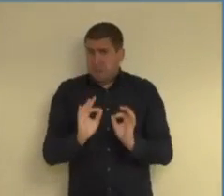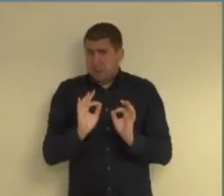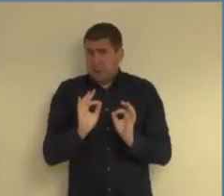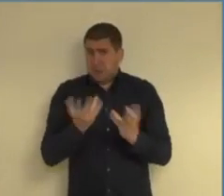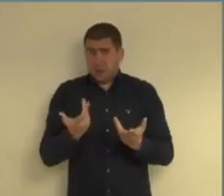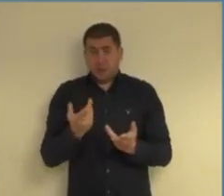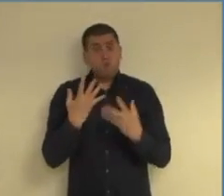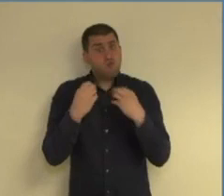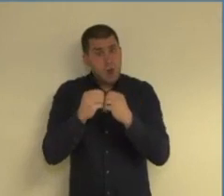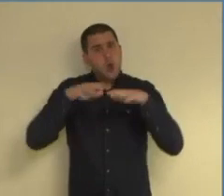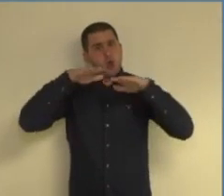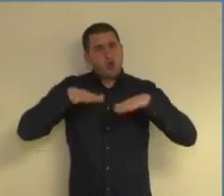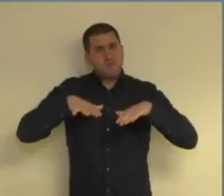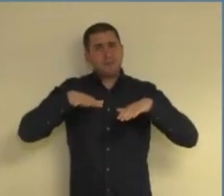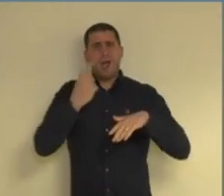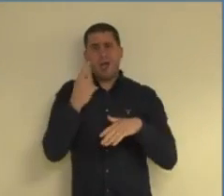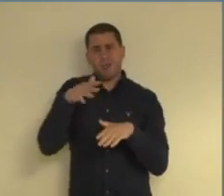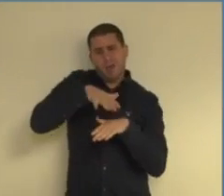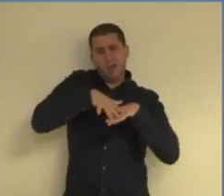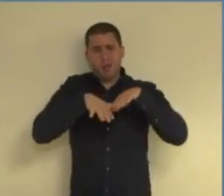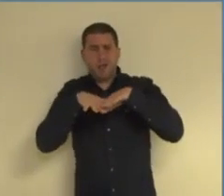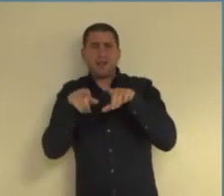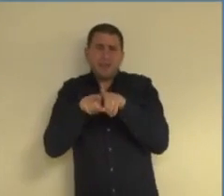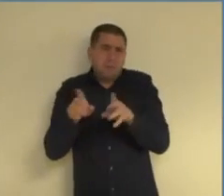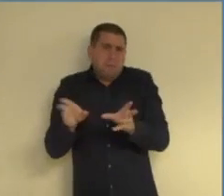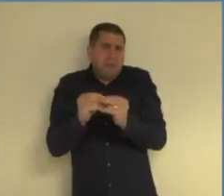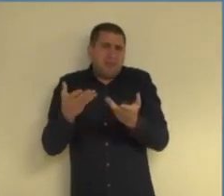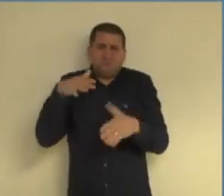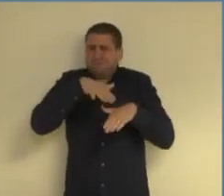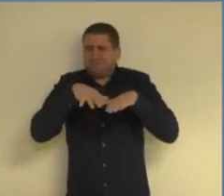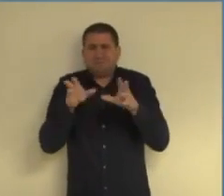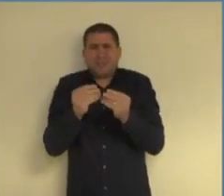משפחות בני משפחה יושבים על קורסה אחת, כמעט אחד על השני.